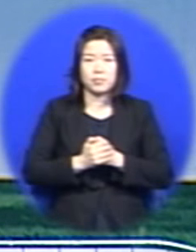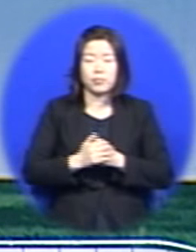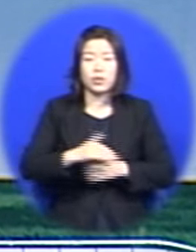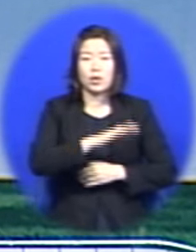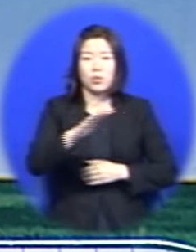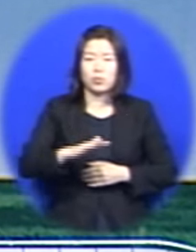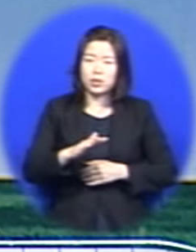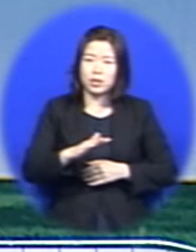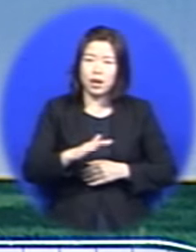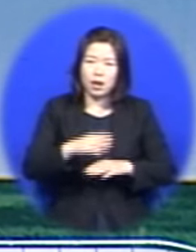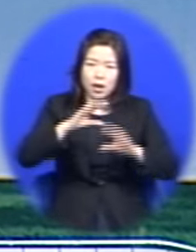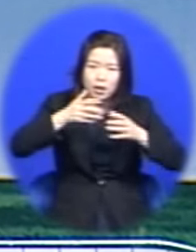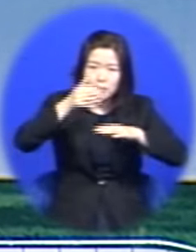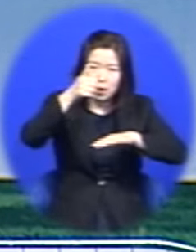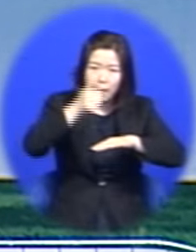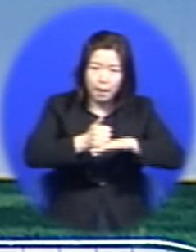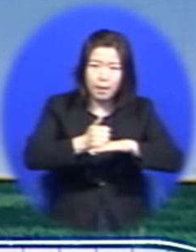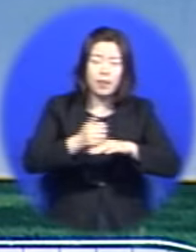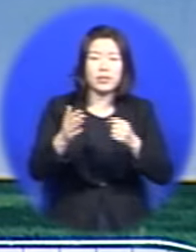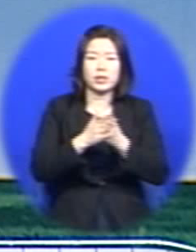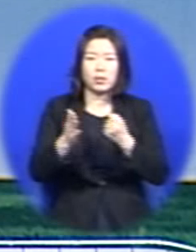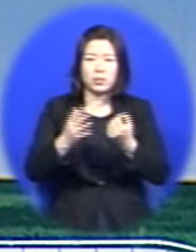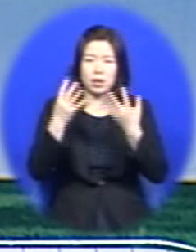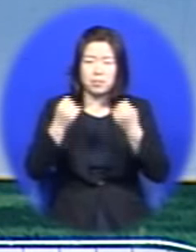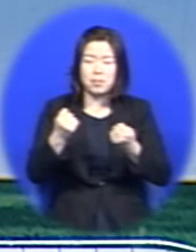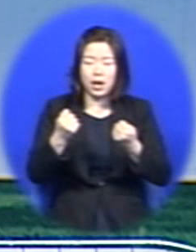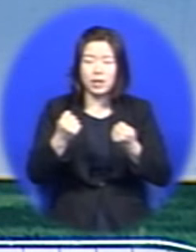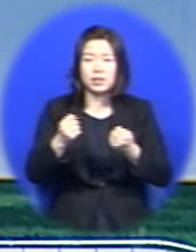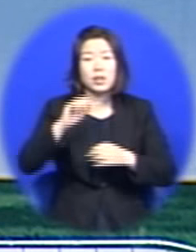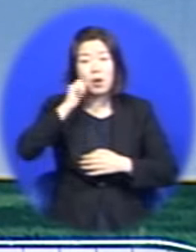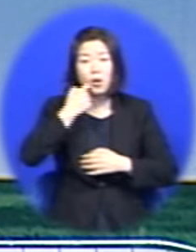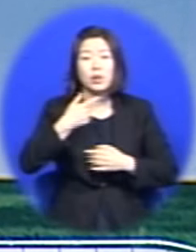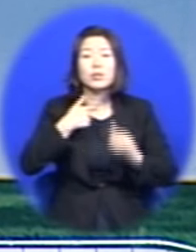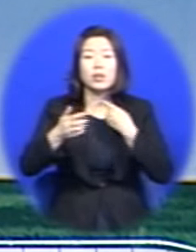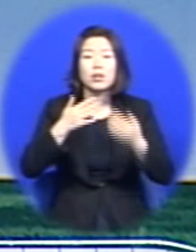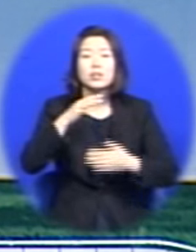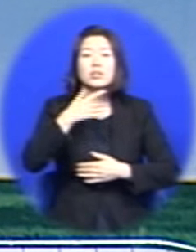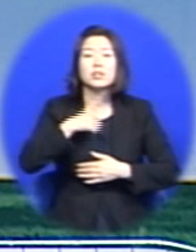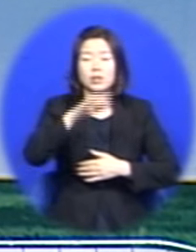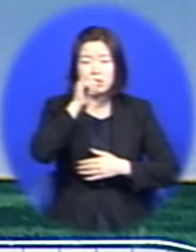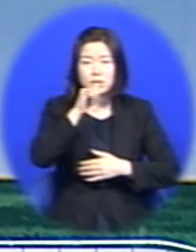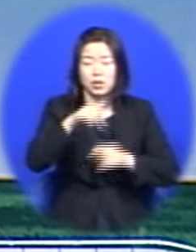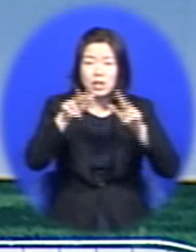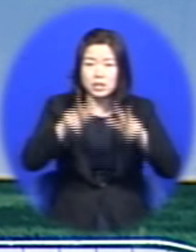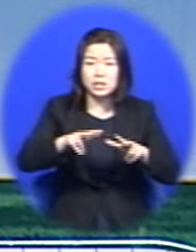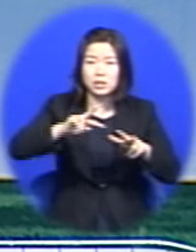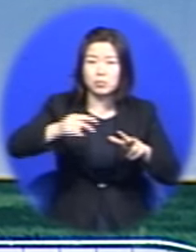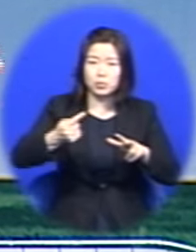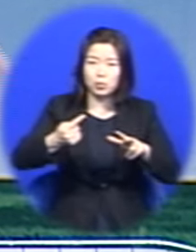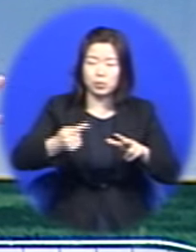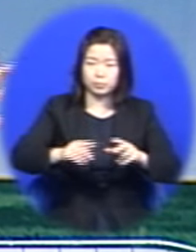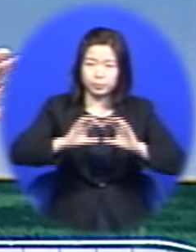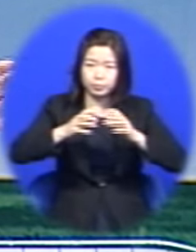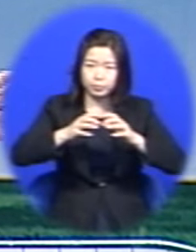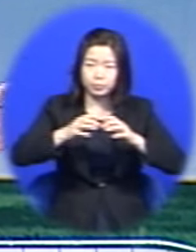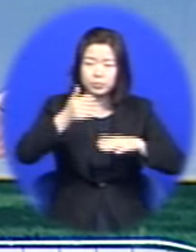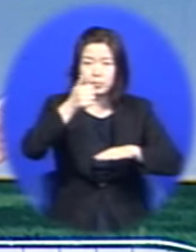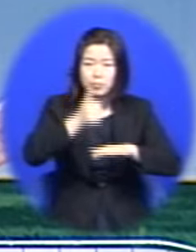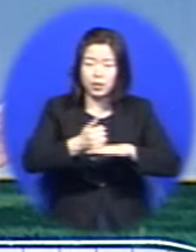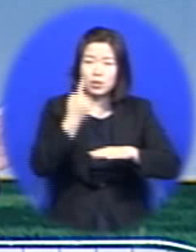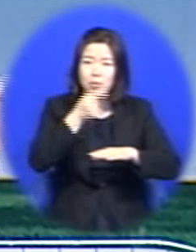우리가 시한부 종말론 때문에 굉장한 어려움을 겪었어요. 그런데 지금도 여전히 시한부 종말론 그